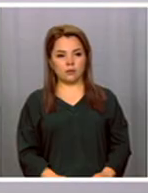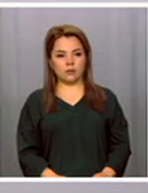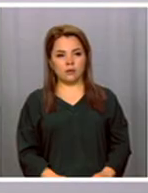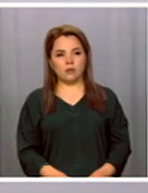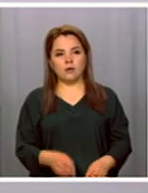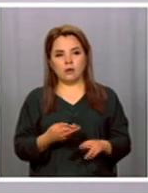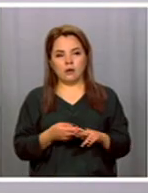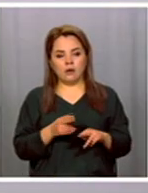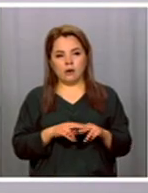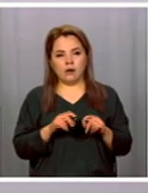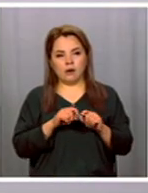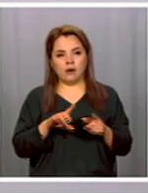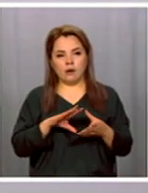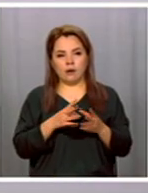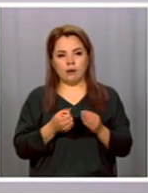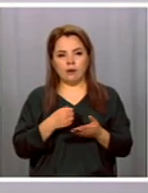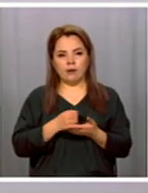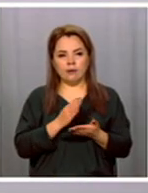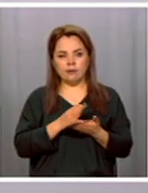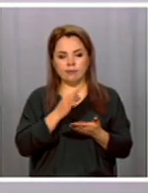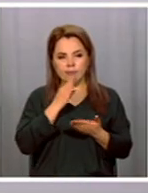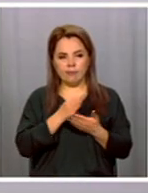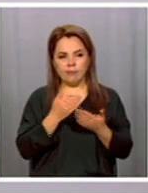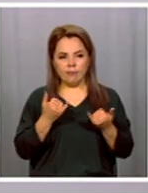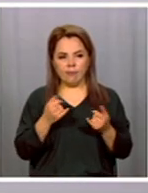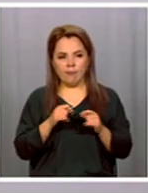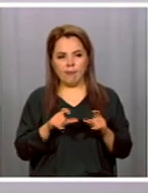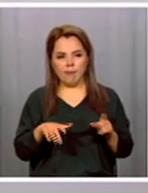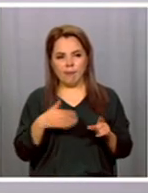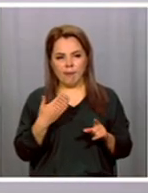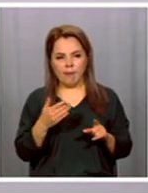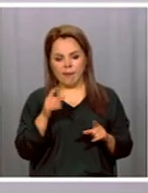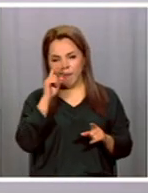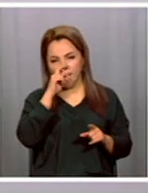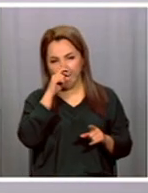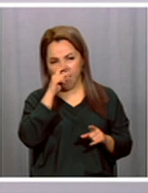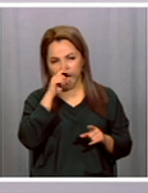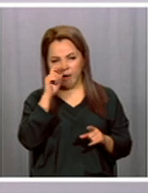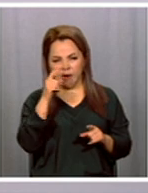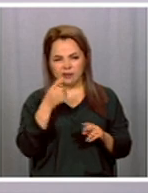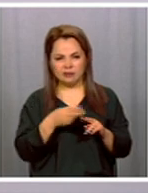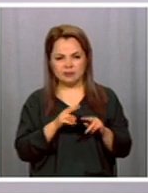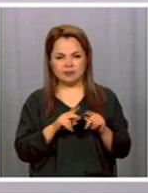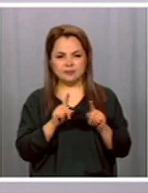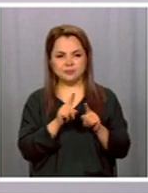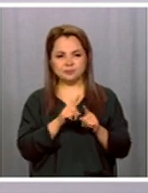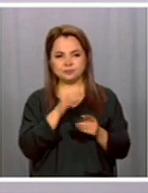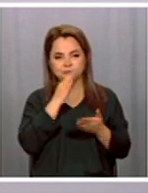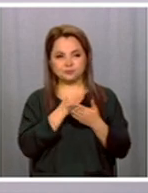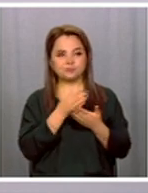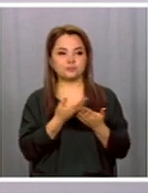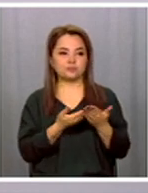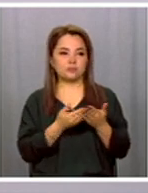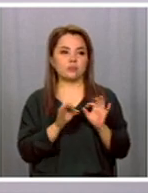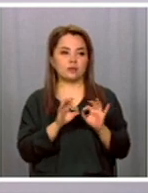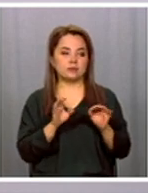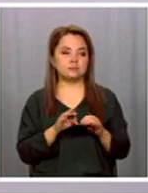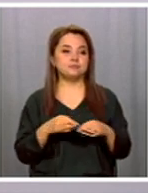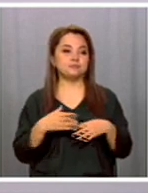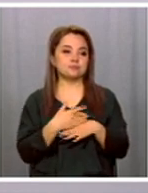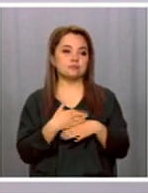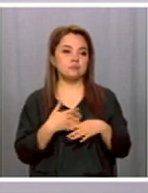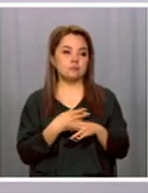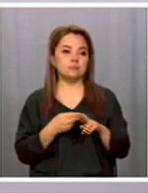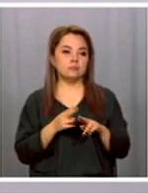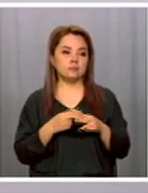Осымен сабағымызды қорытындылайтын болсақ, бүгінгі сабақта қышқылдардың химиялық қасиеттерін сипаттайтын реакция теңдеулерін